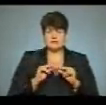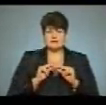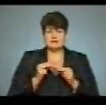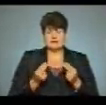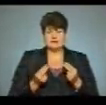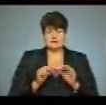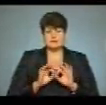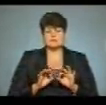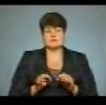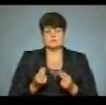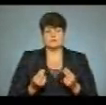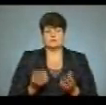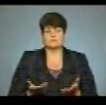так.